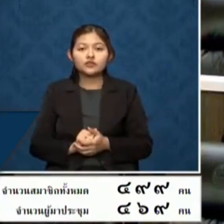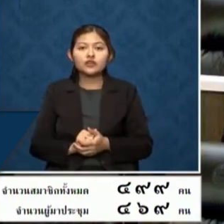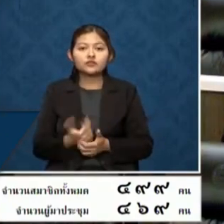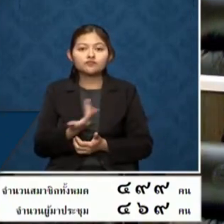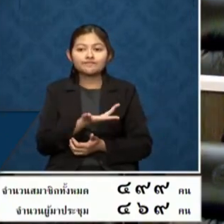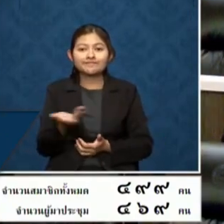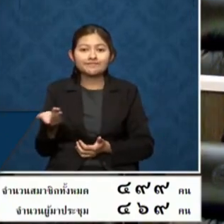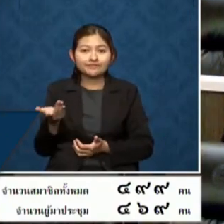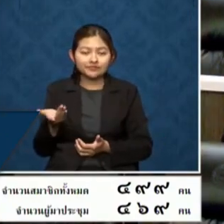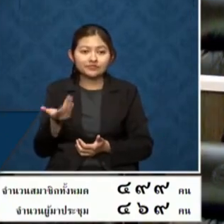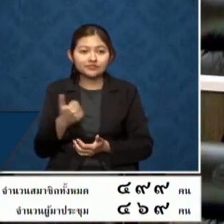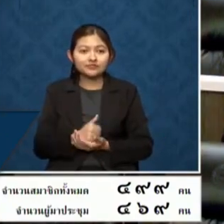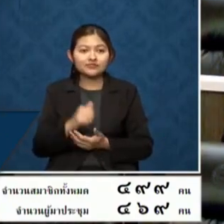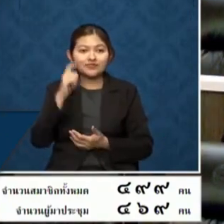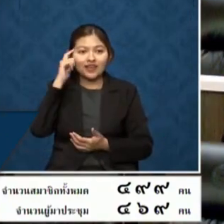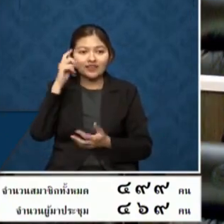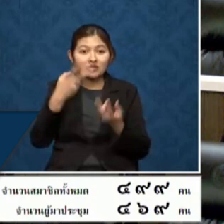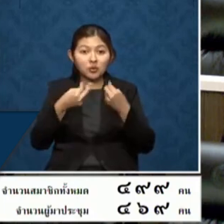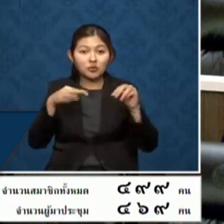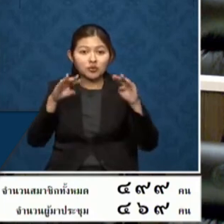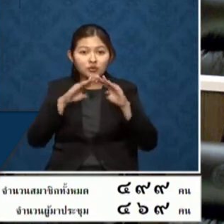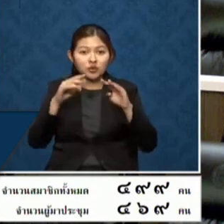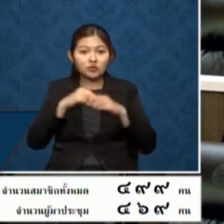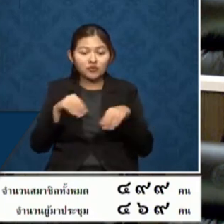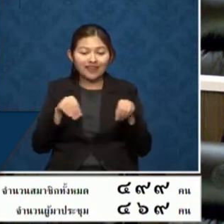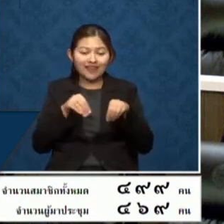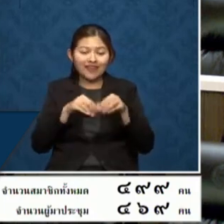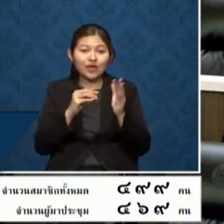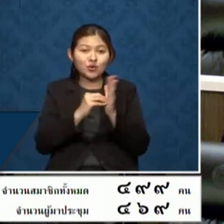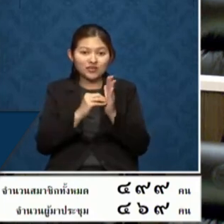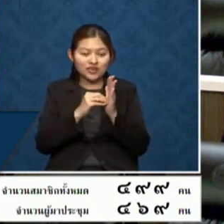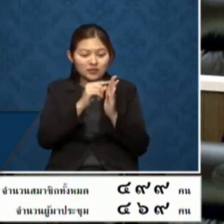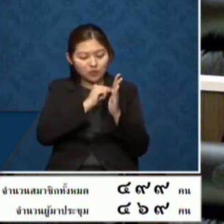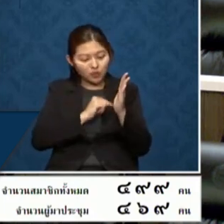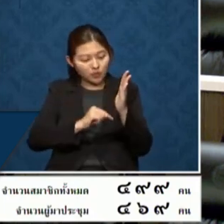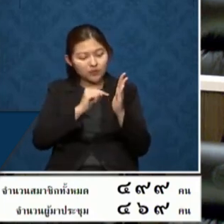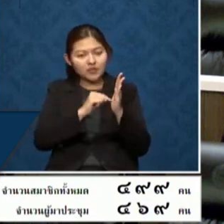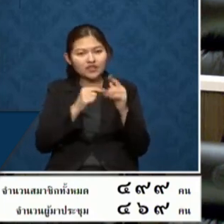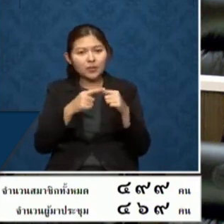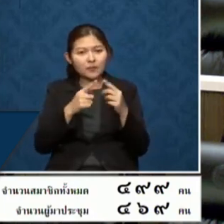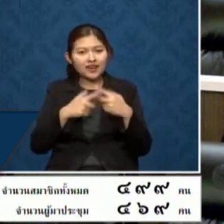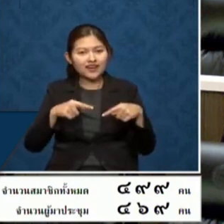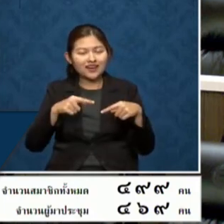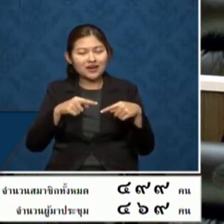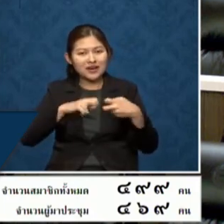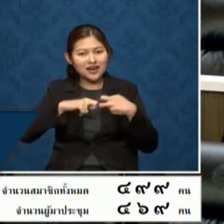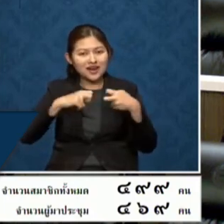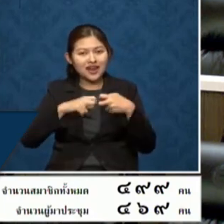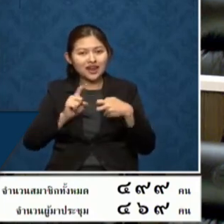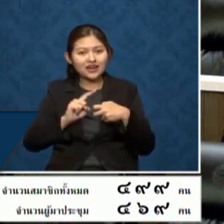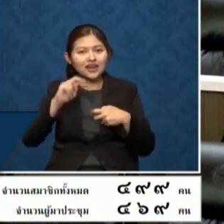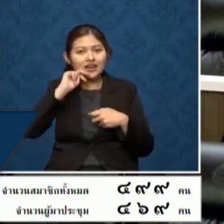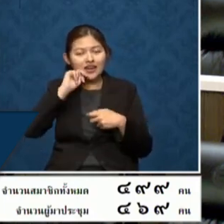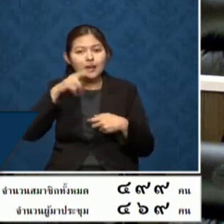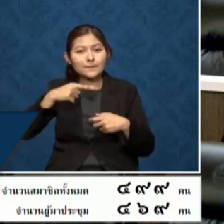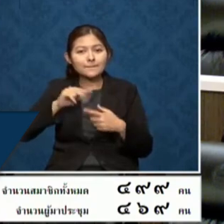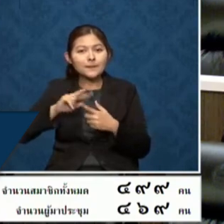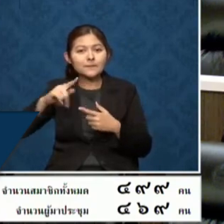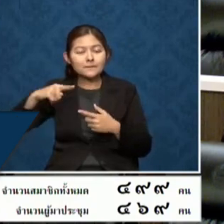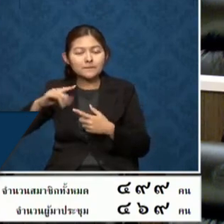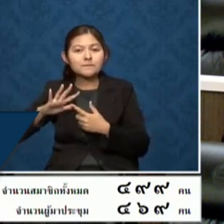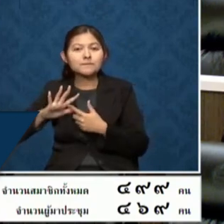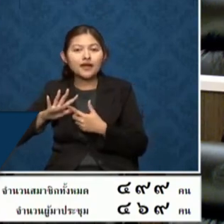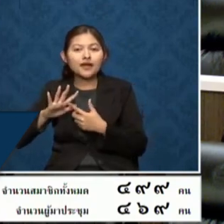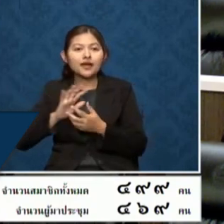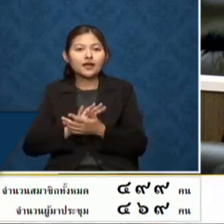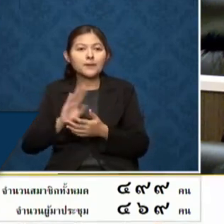คนคงยังไม่ทราบนะครับว่านครปฐมก็อยู่ติดกรุงเทพฯนี่เองนะครับแต่ก็มีปัญหาเกี่ยวกับน้ำประปาบาดาลเหมือนกันนะครับก็